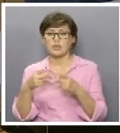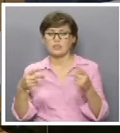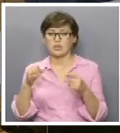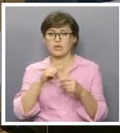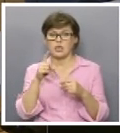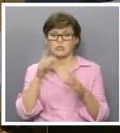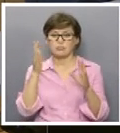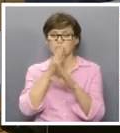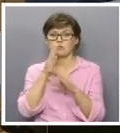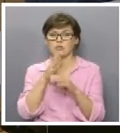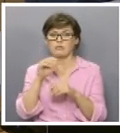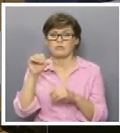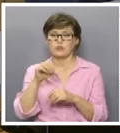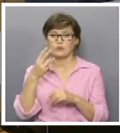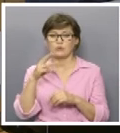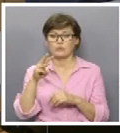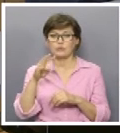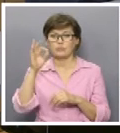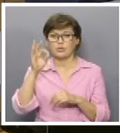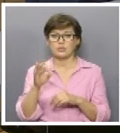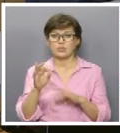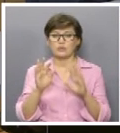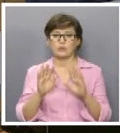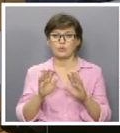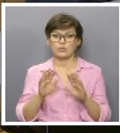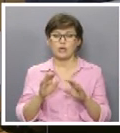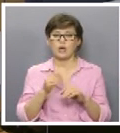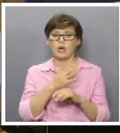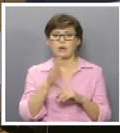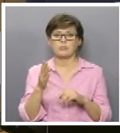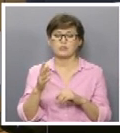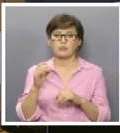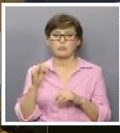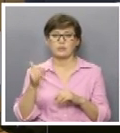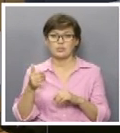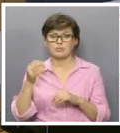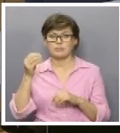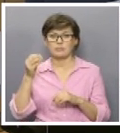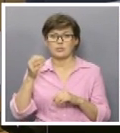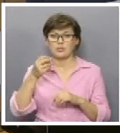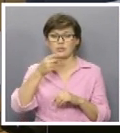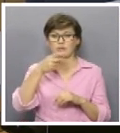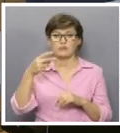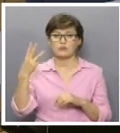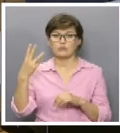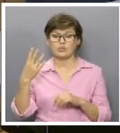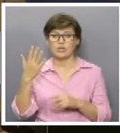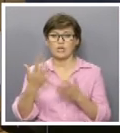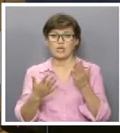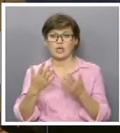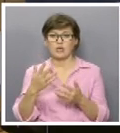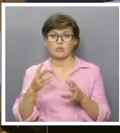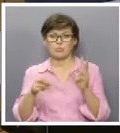атмосфералық ортаға залалы 30% дейді. Ал біздегі бензиннің сапасы евро 3 екендігін ескеретін болсақ,